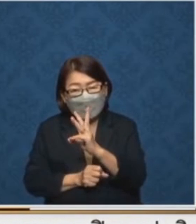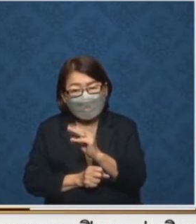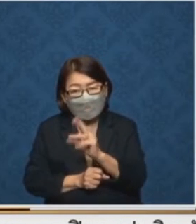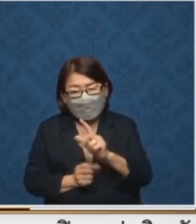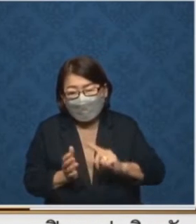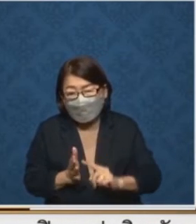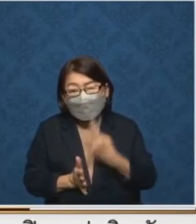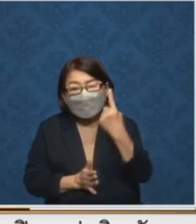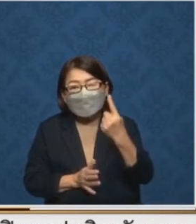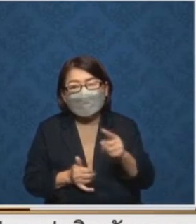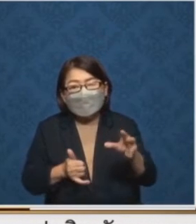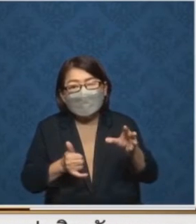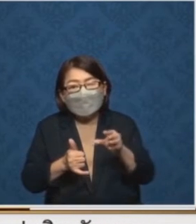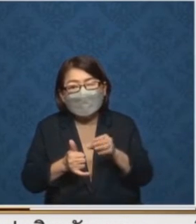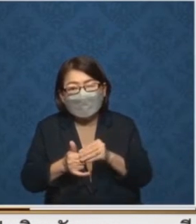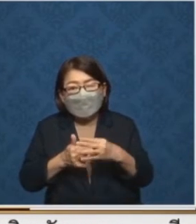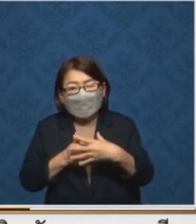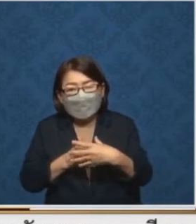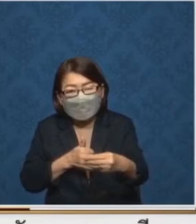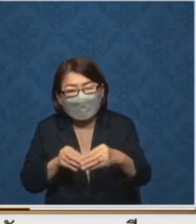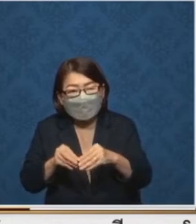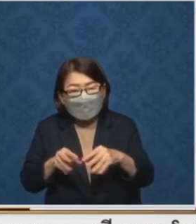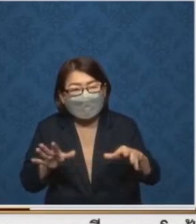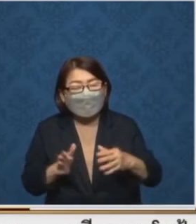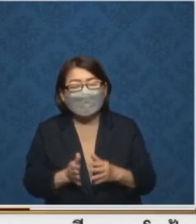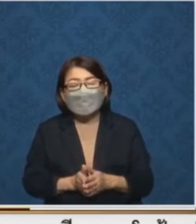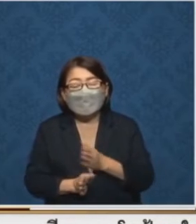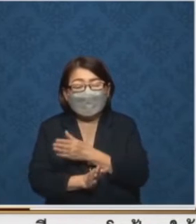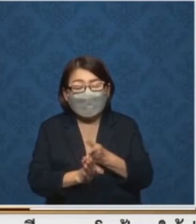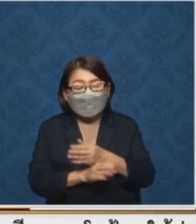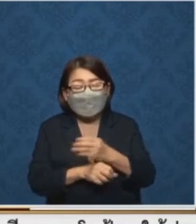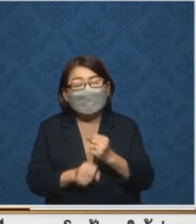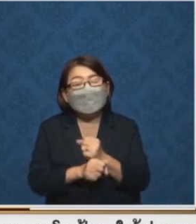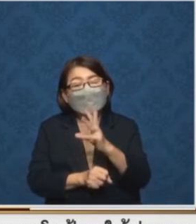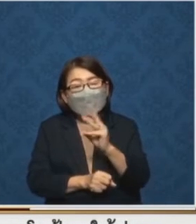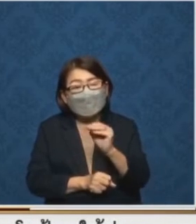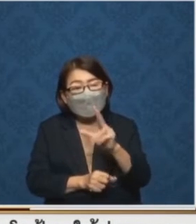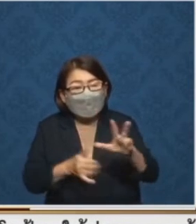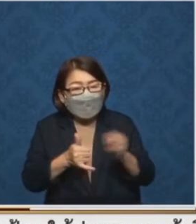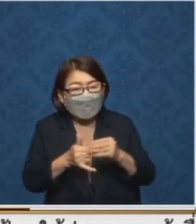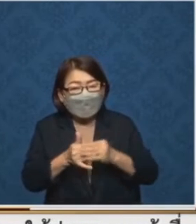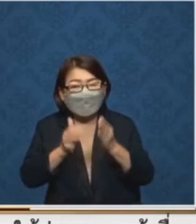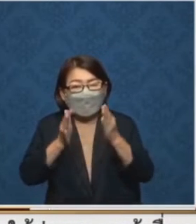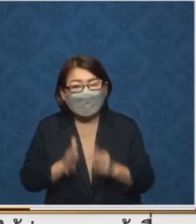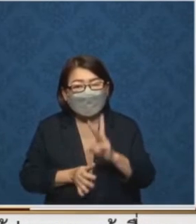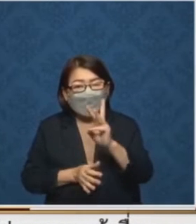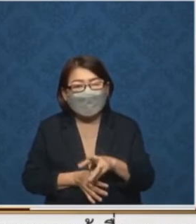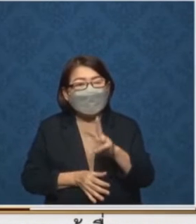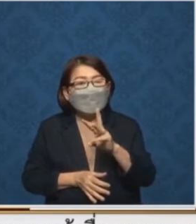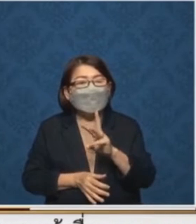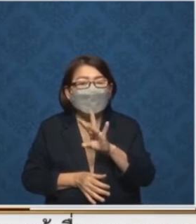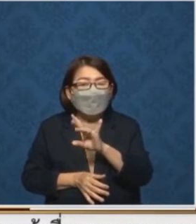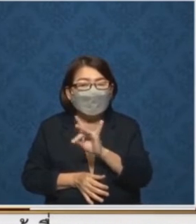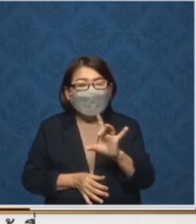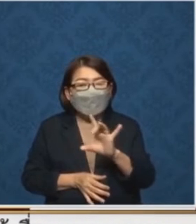ารตดเทือเราอยู่ที่ 6,884 คนแตใขณะเดียวกันเรามีผู้เสียชีวิต 61